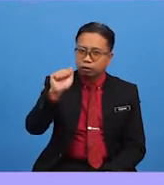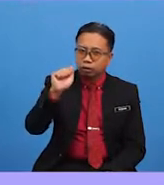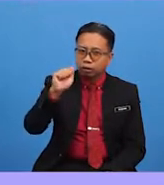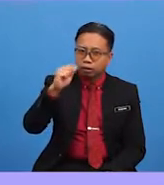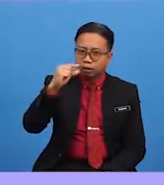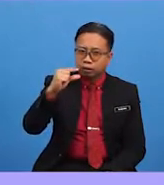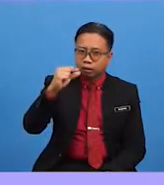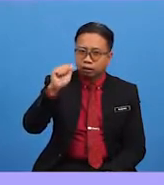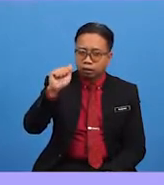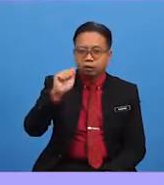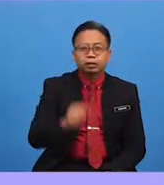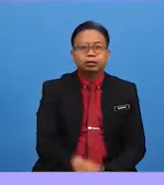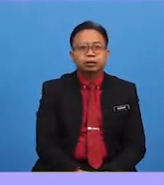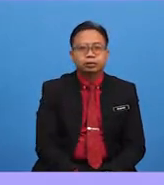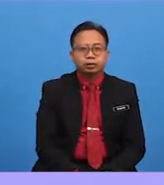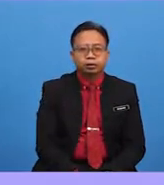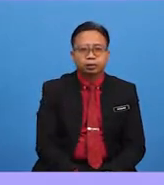dahaga.